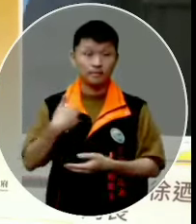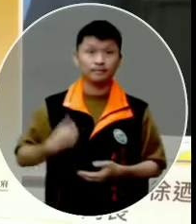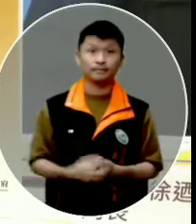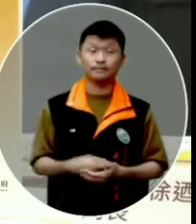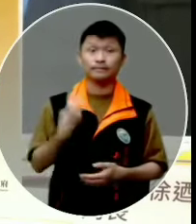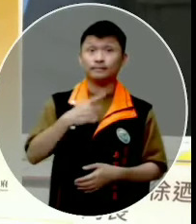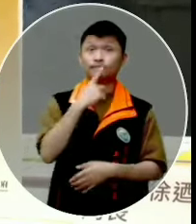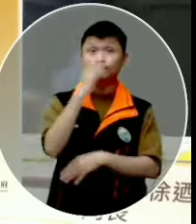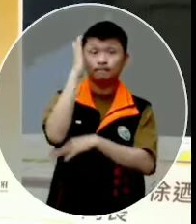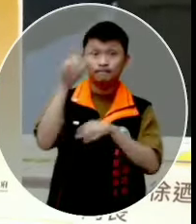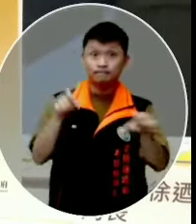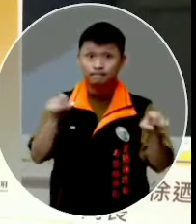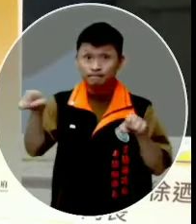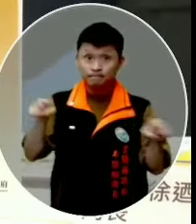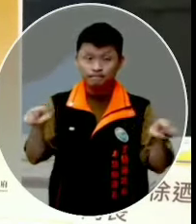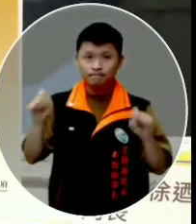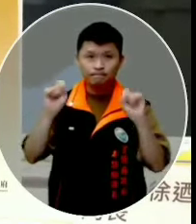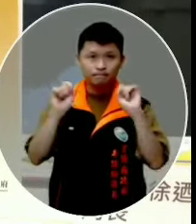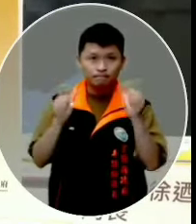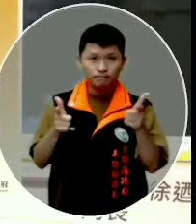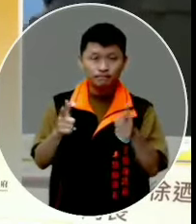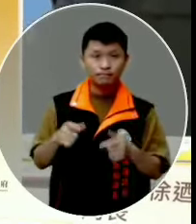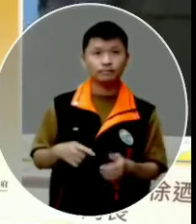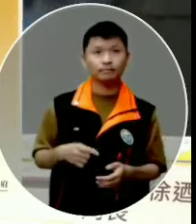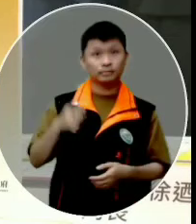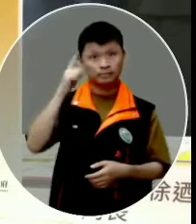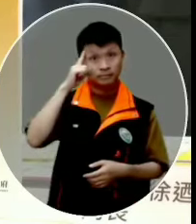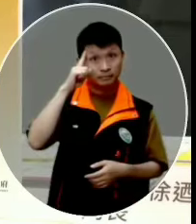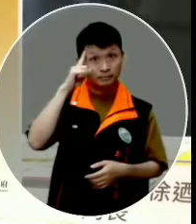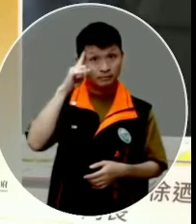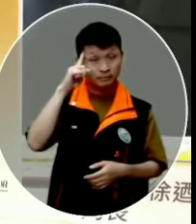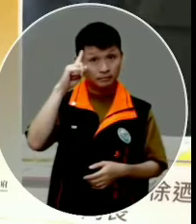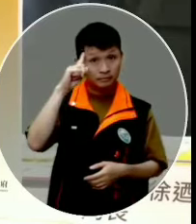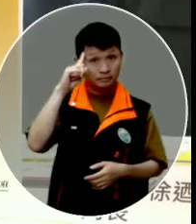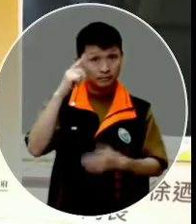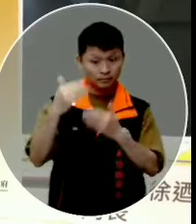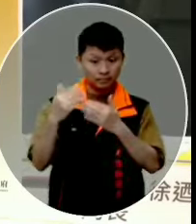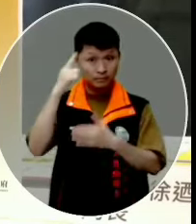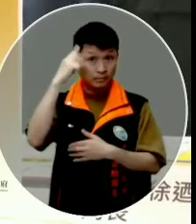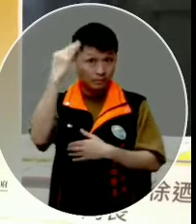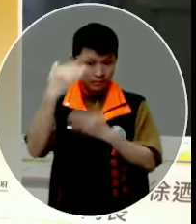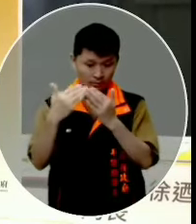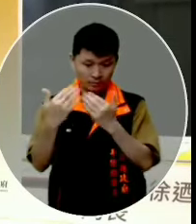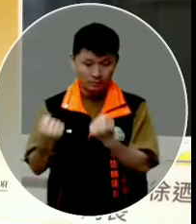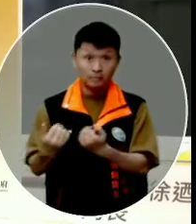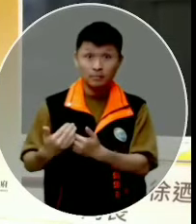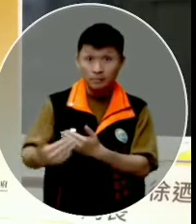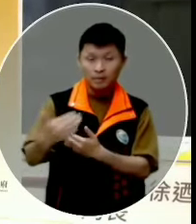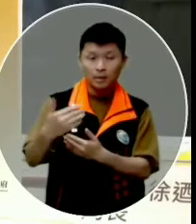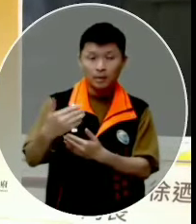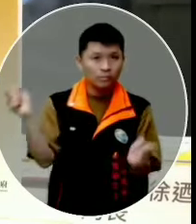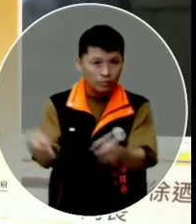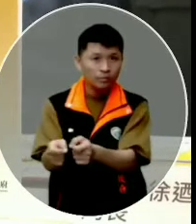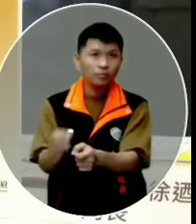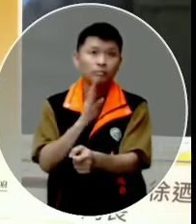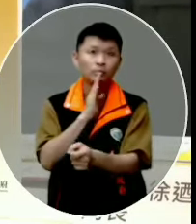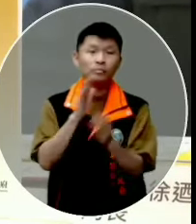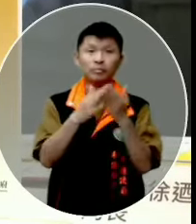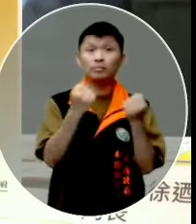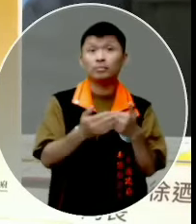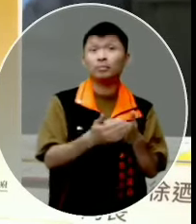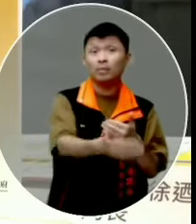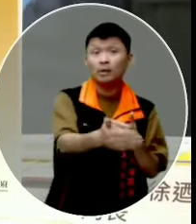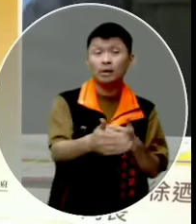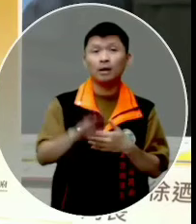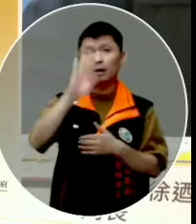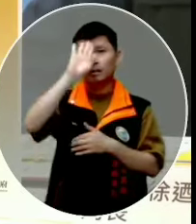中央政策不同，隔天天数也大幅的缩短，未来居家隔离者我们不再发放防